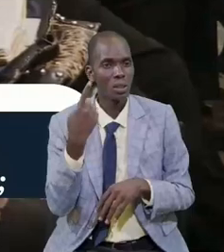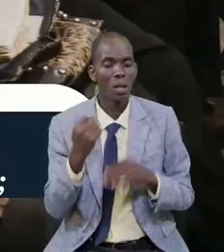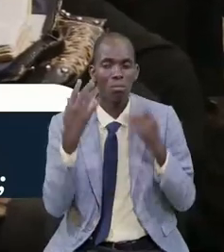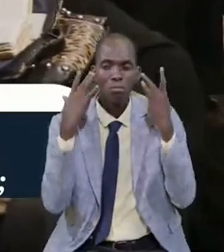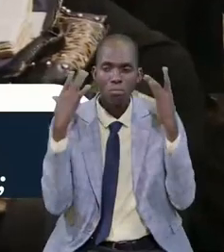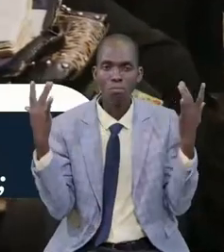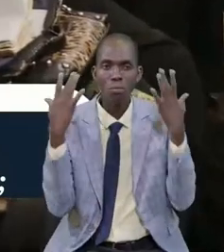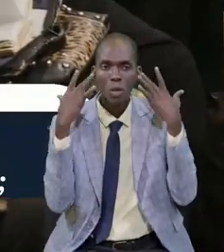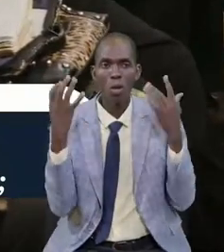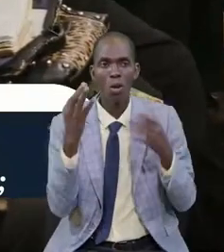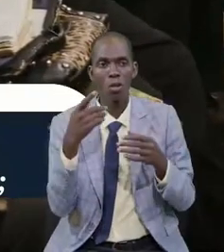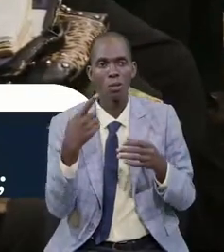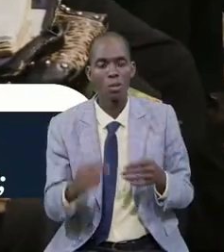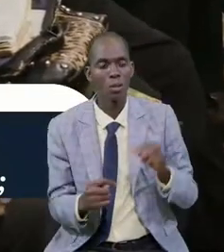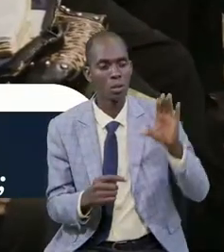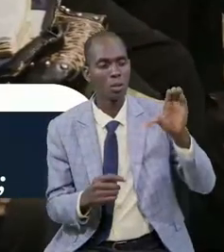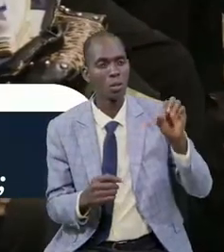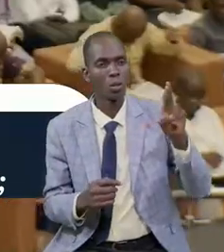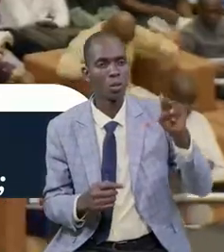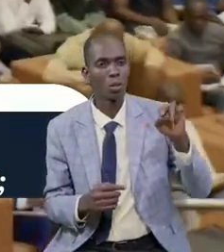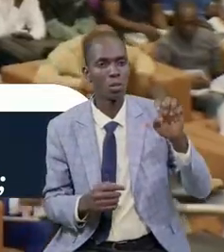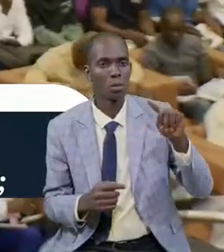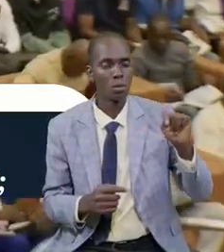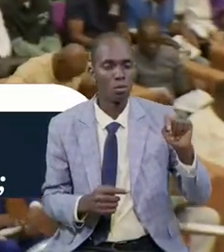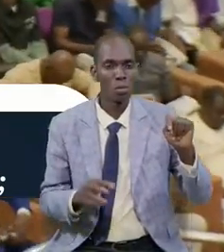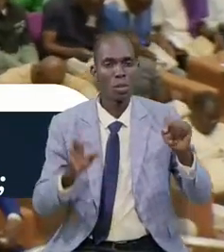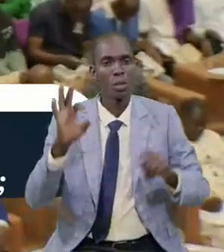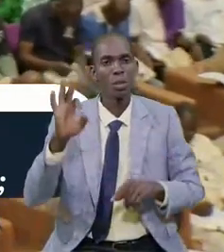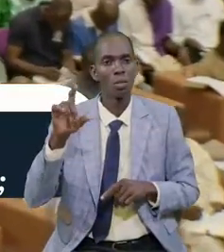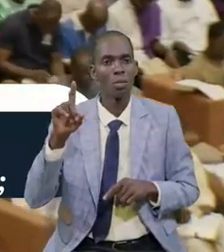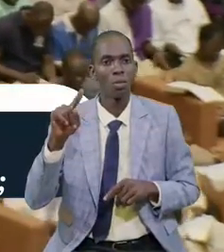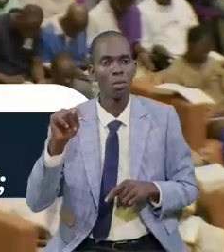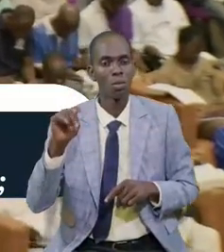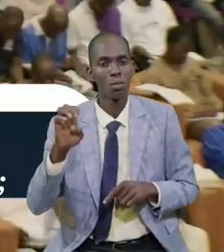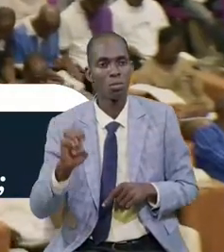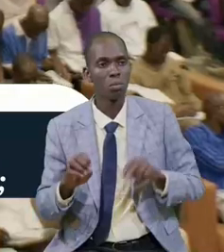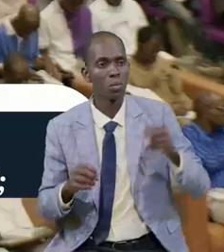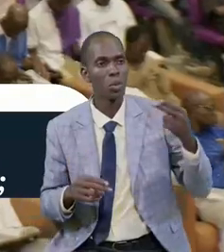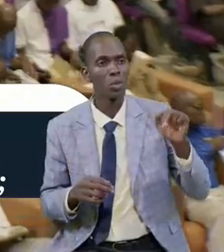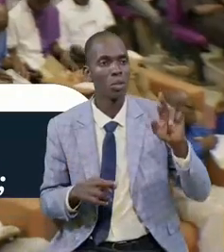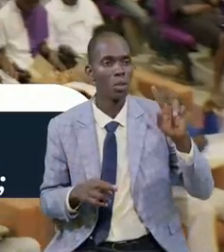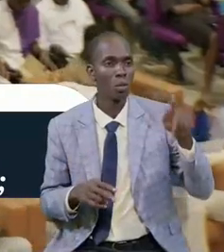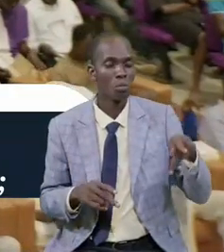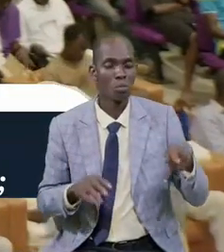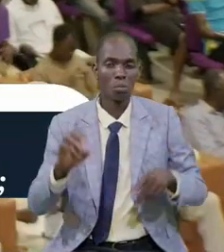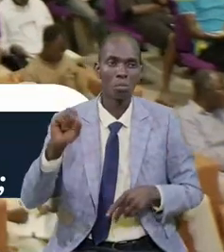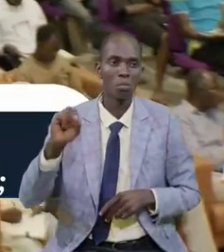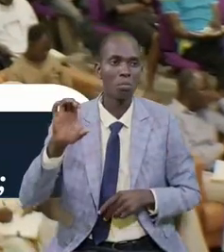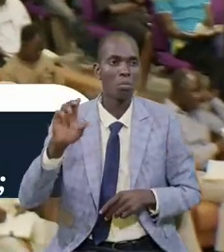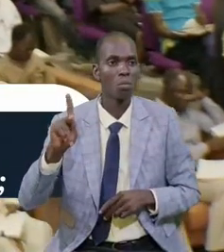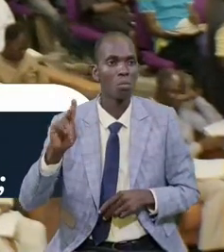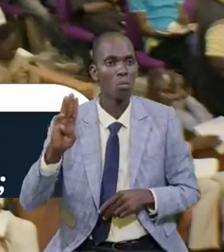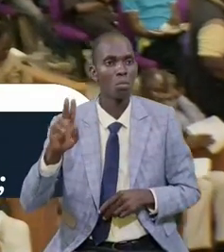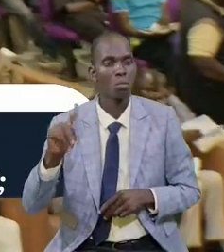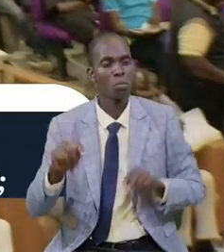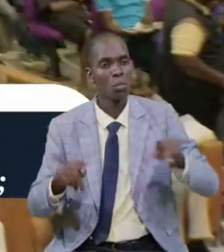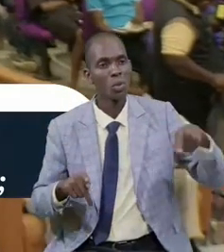le son de la trompette, du chalumeau, de la guitare, de la sambuque,